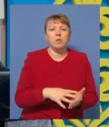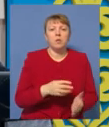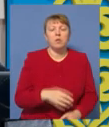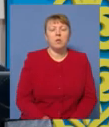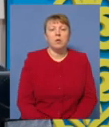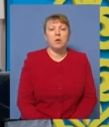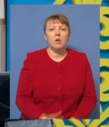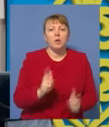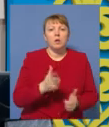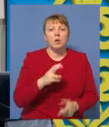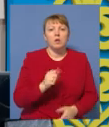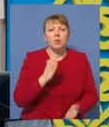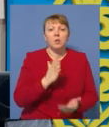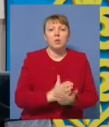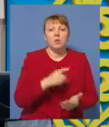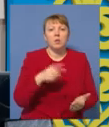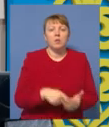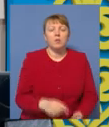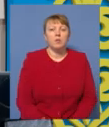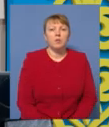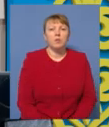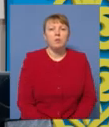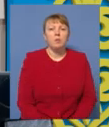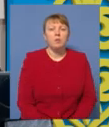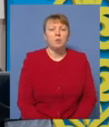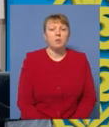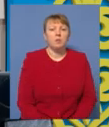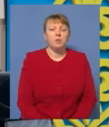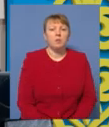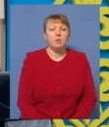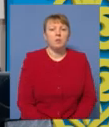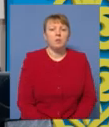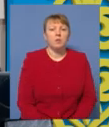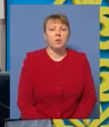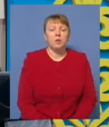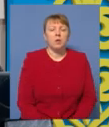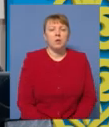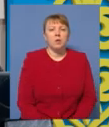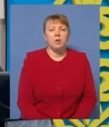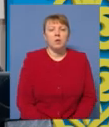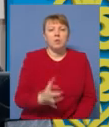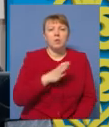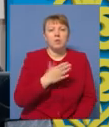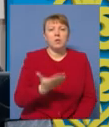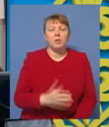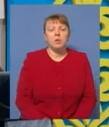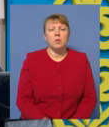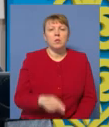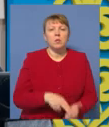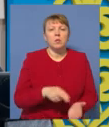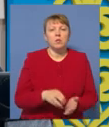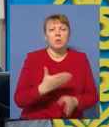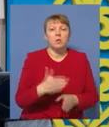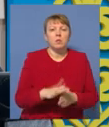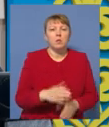8-700-028-58-69 и согласно тематике направляйте свои вопросы. А скажите, пожалуйста, вот только что мы отметили, что этот процесс проходит